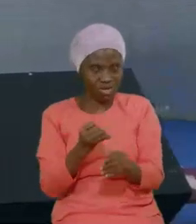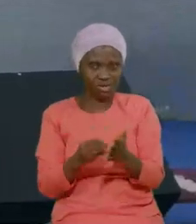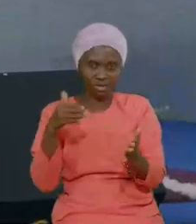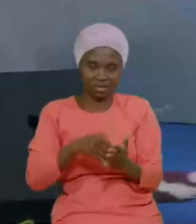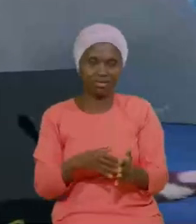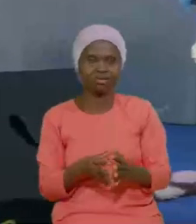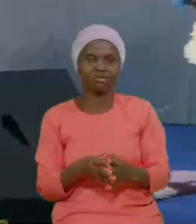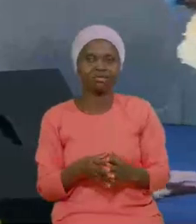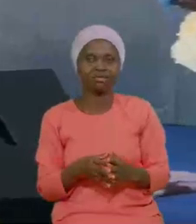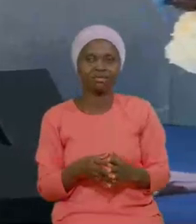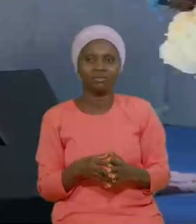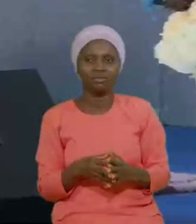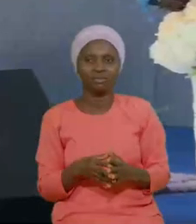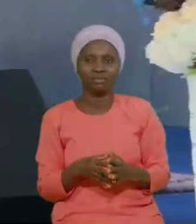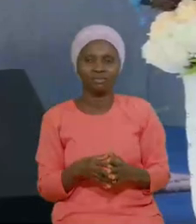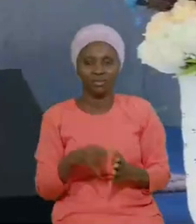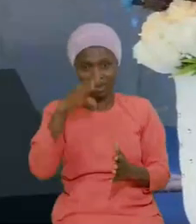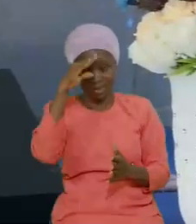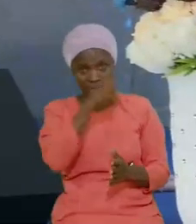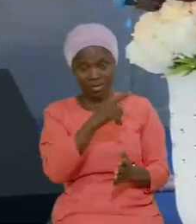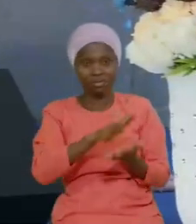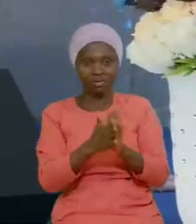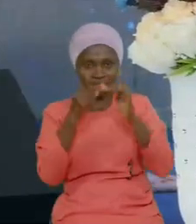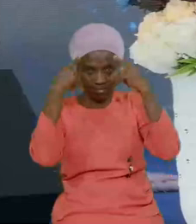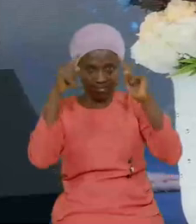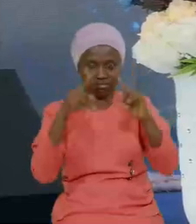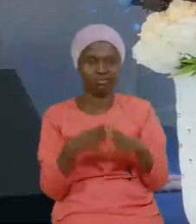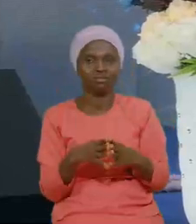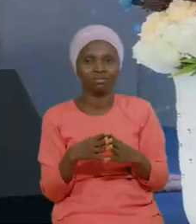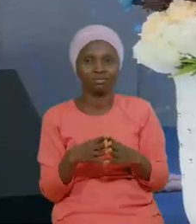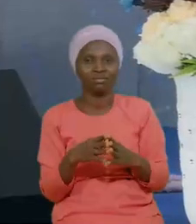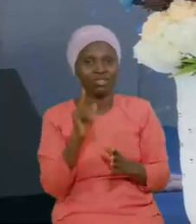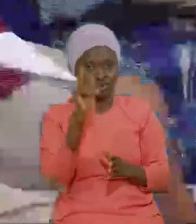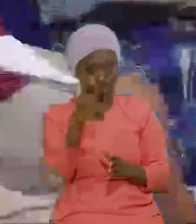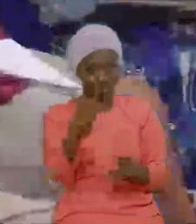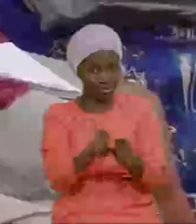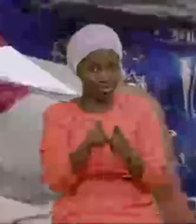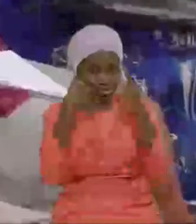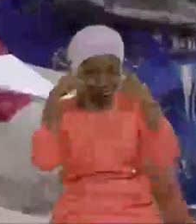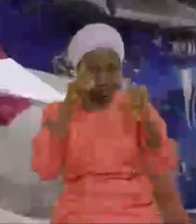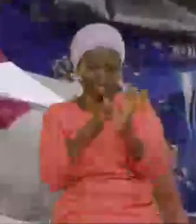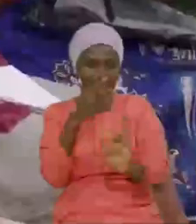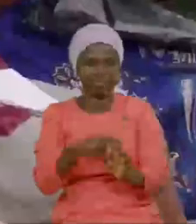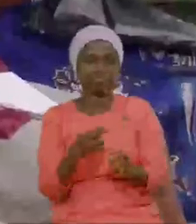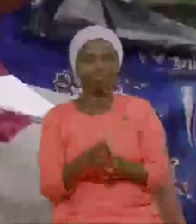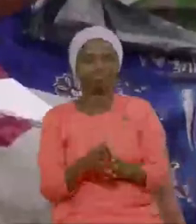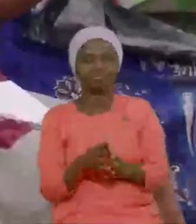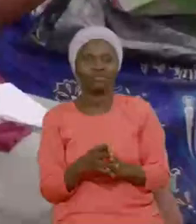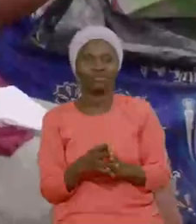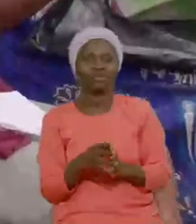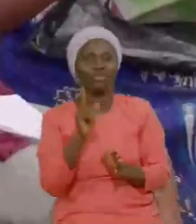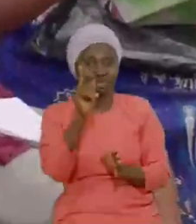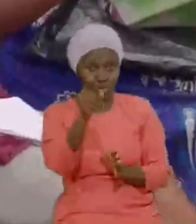J'essayerai encore. Je le ferai encore. Et il a fini par réussir. Et toi, tu